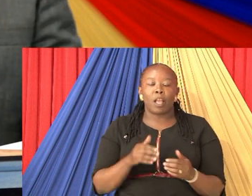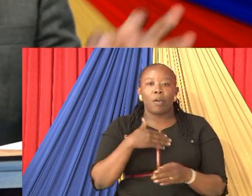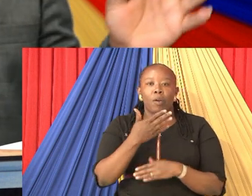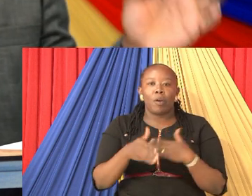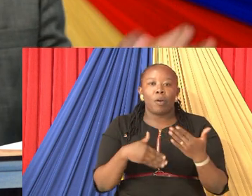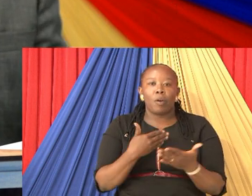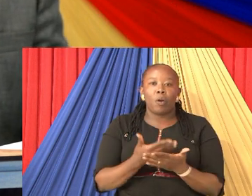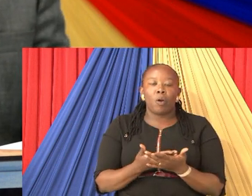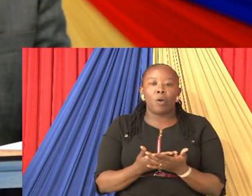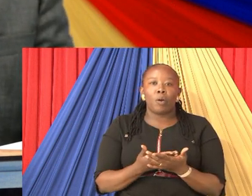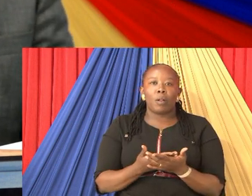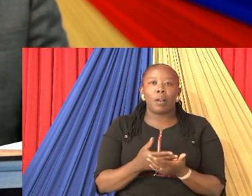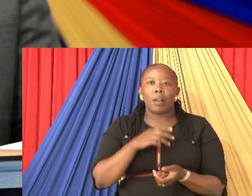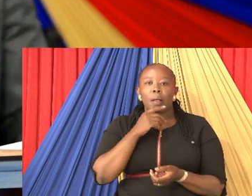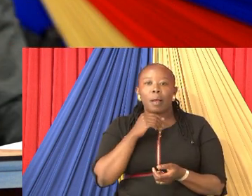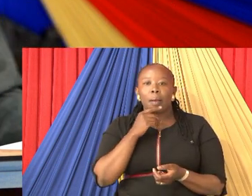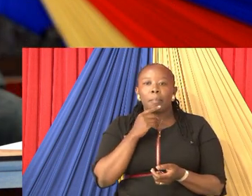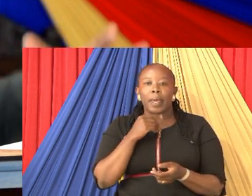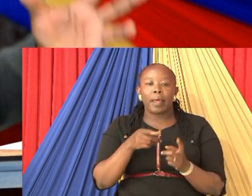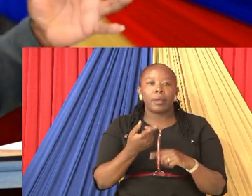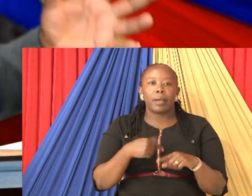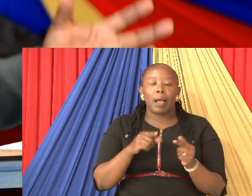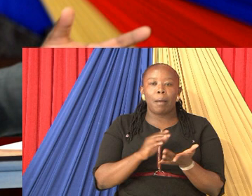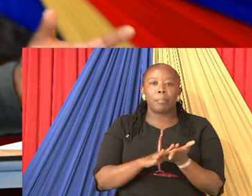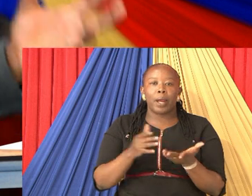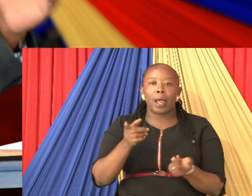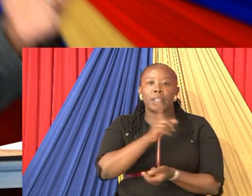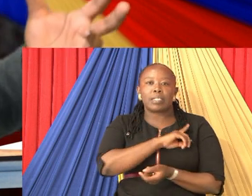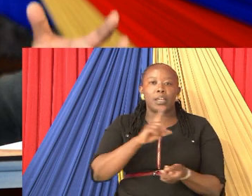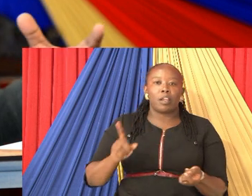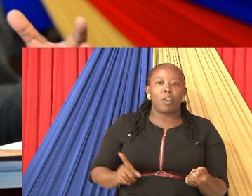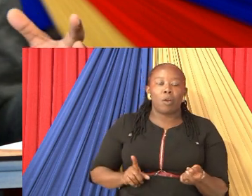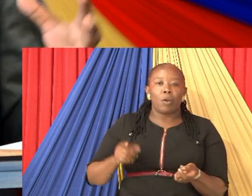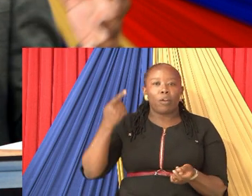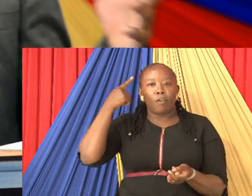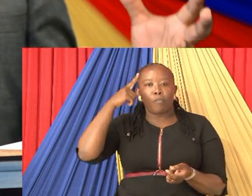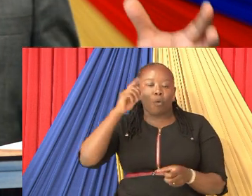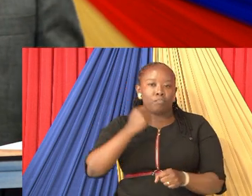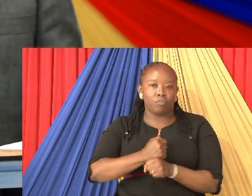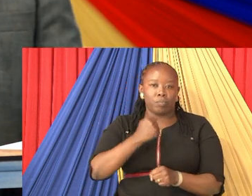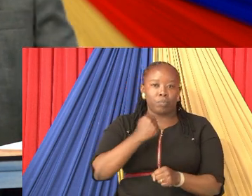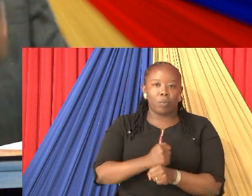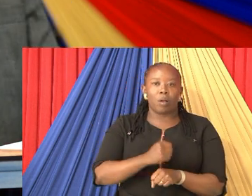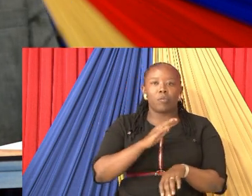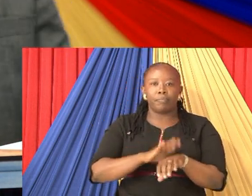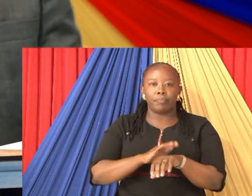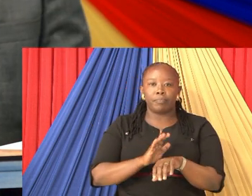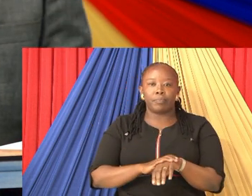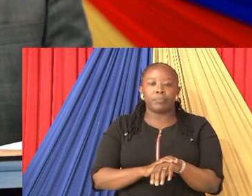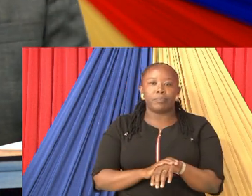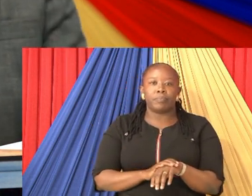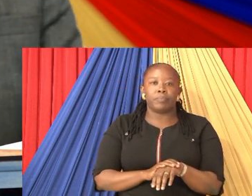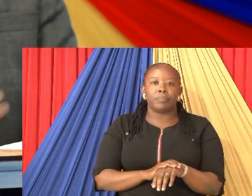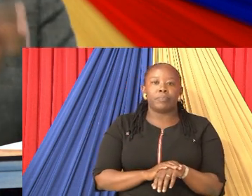would praise the Lord for His goodness and for His wonderful works to the children of men. Atuwashukuru